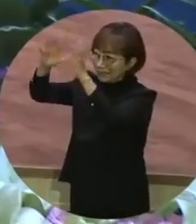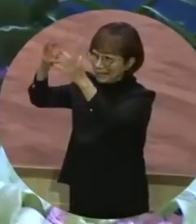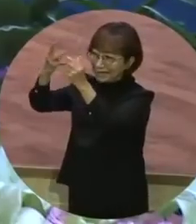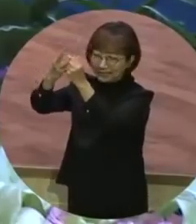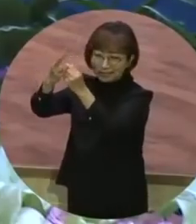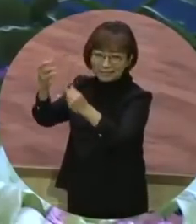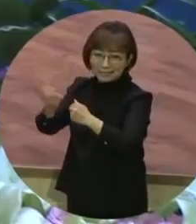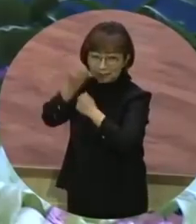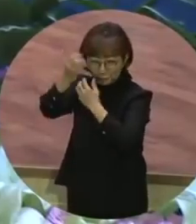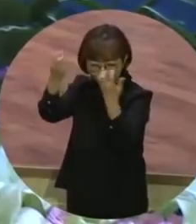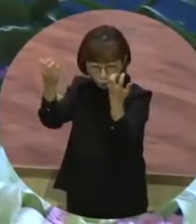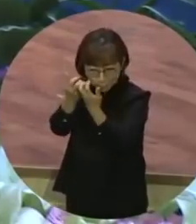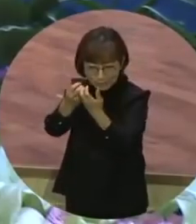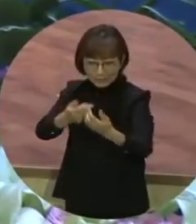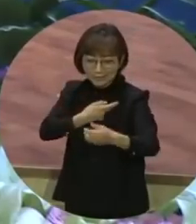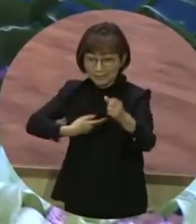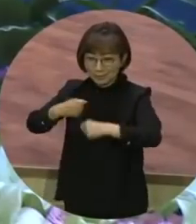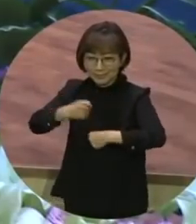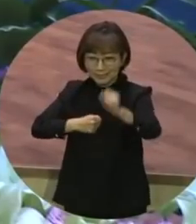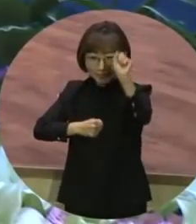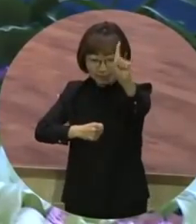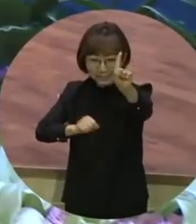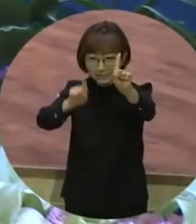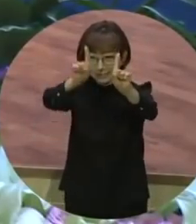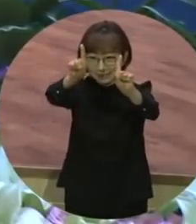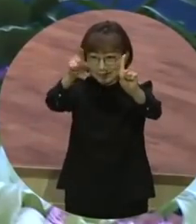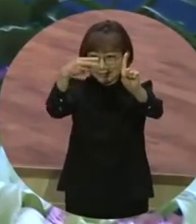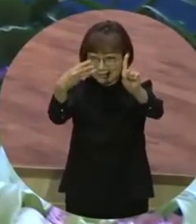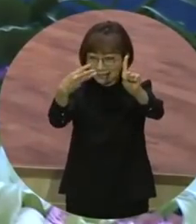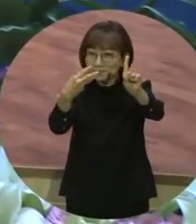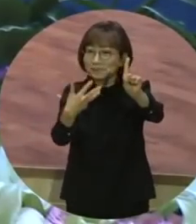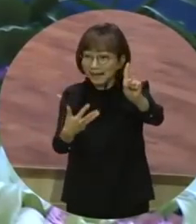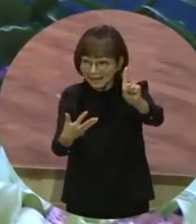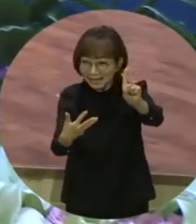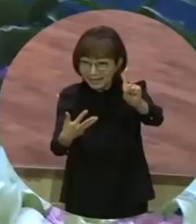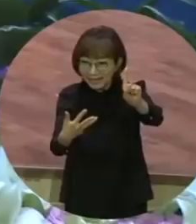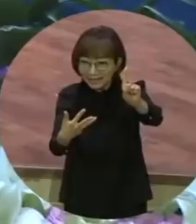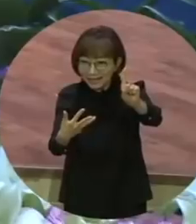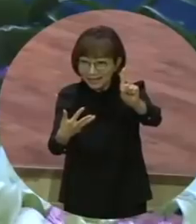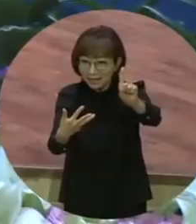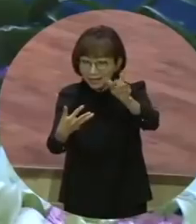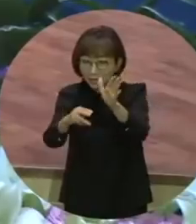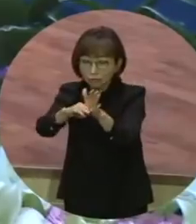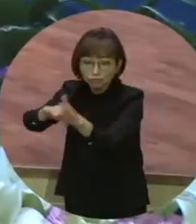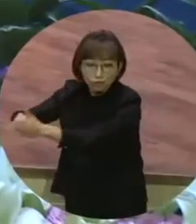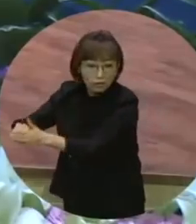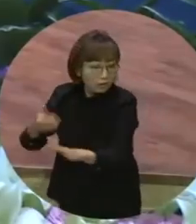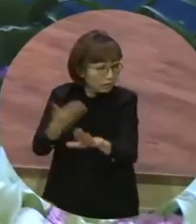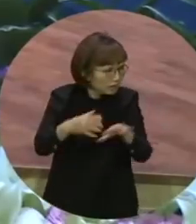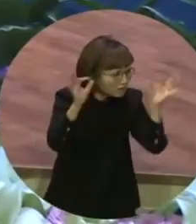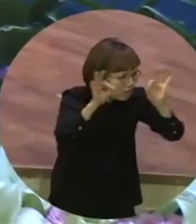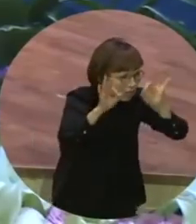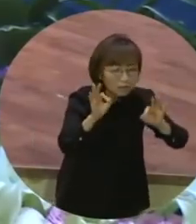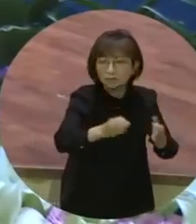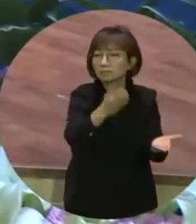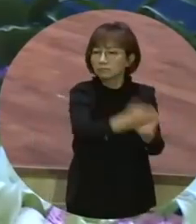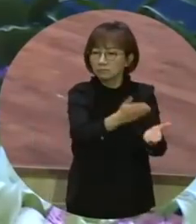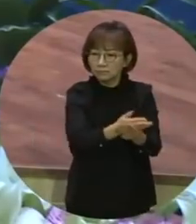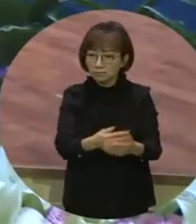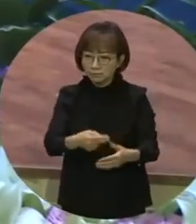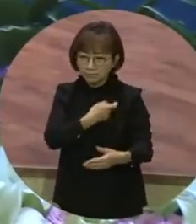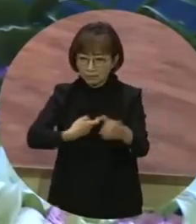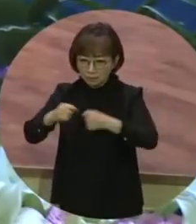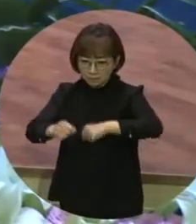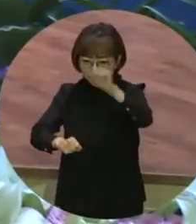1절, 3절, 8절 이게 다예요. 뭐 다른 것 더 그렇게 기대하지 마세요. 이걸 가지시기 바랍니다.